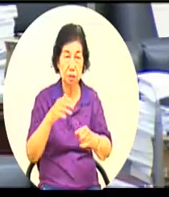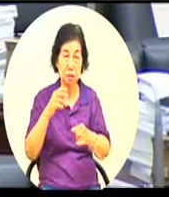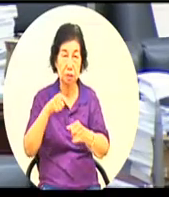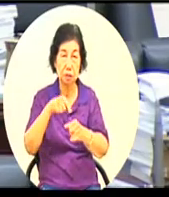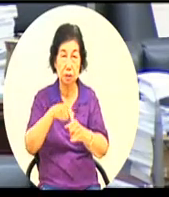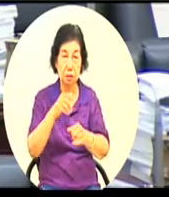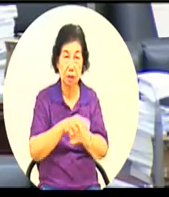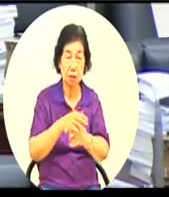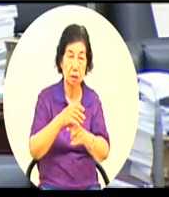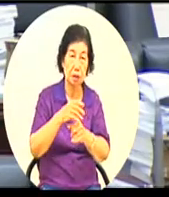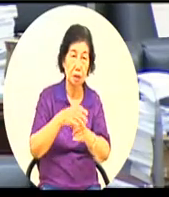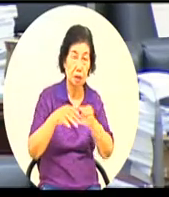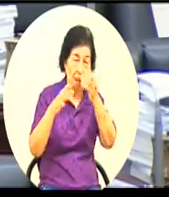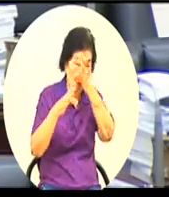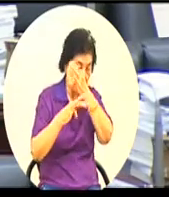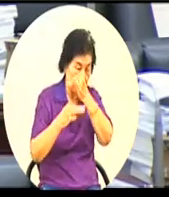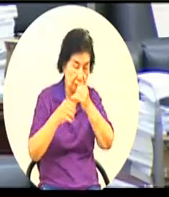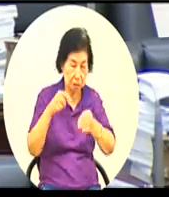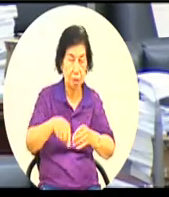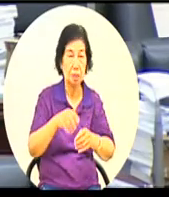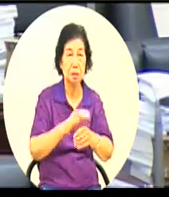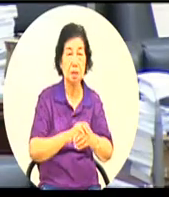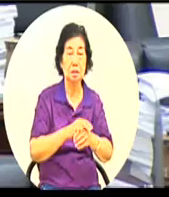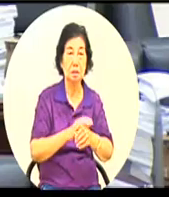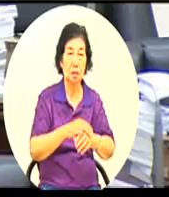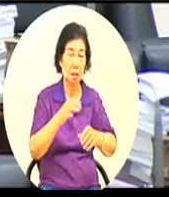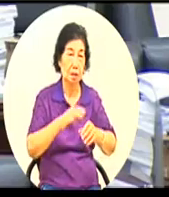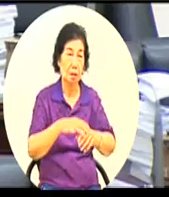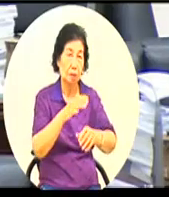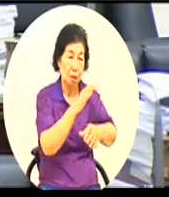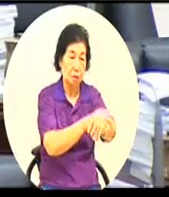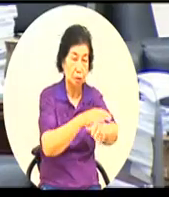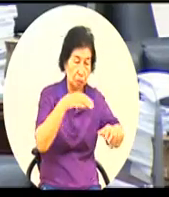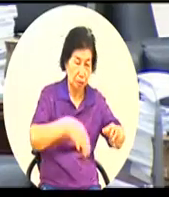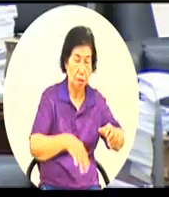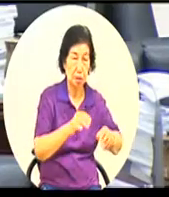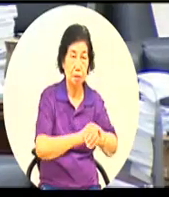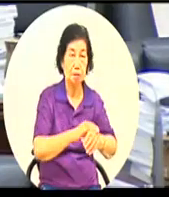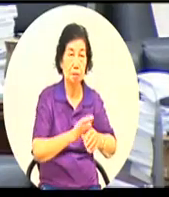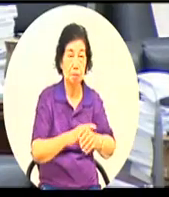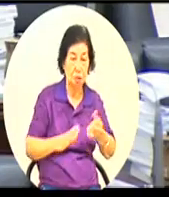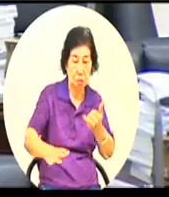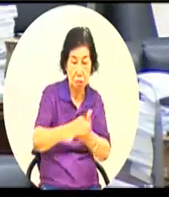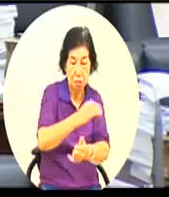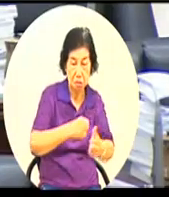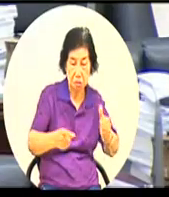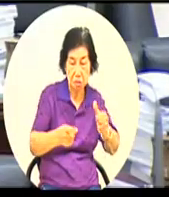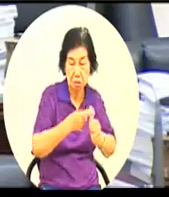影，竟然是全台湾省第一悬的。